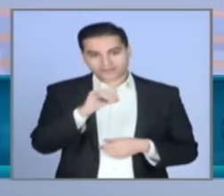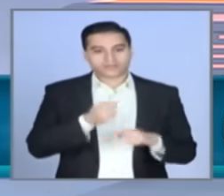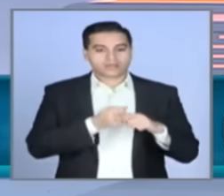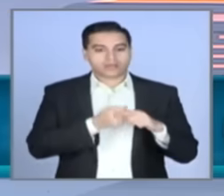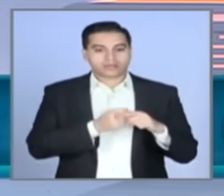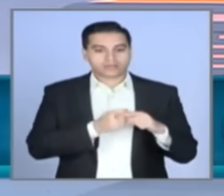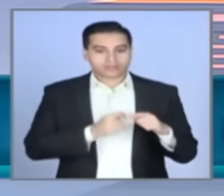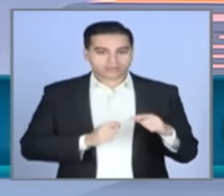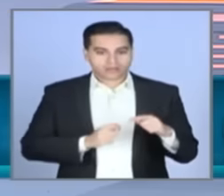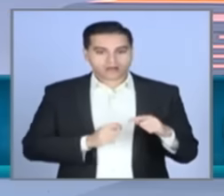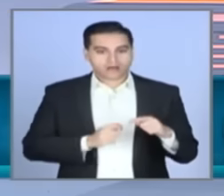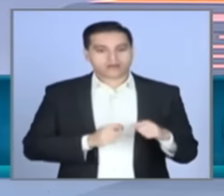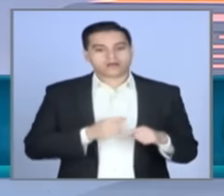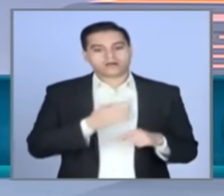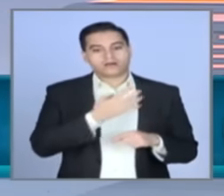950